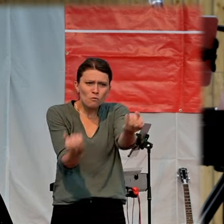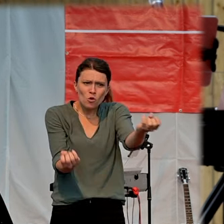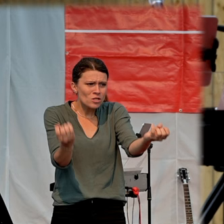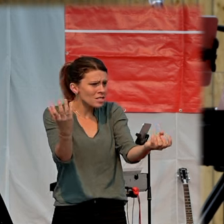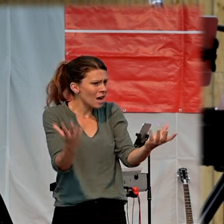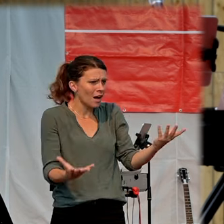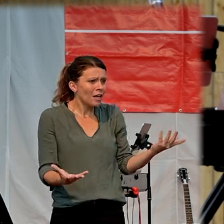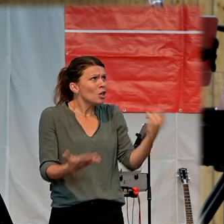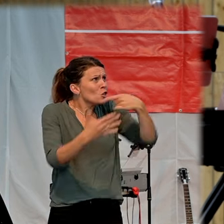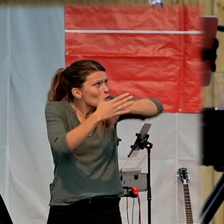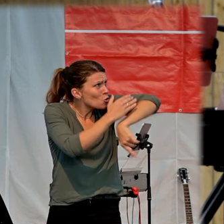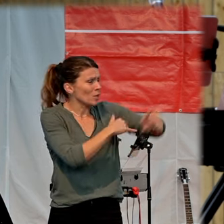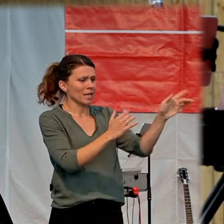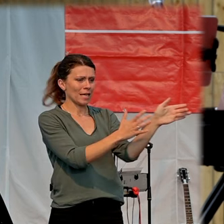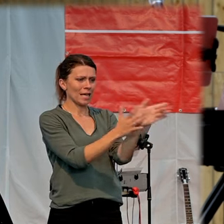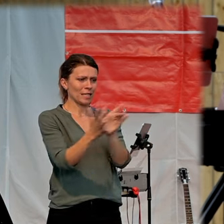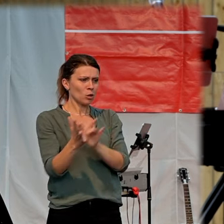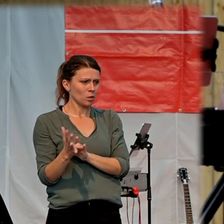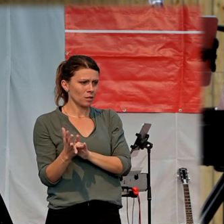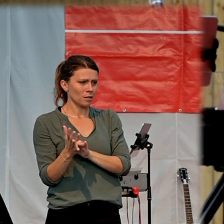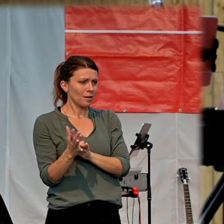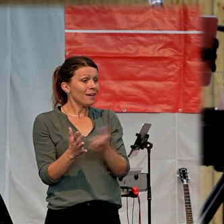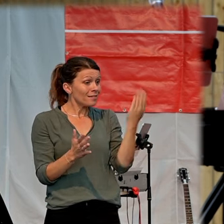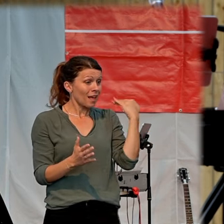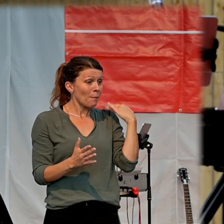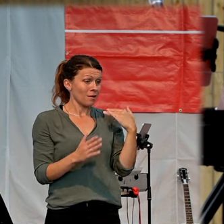den Namen des heiligen Knechtes Jesus.